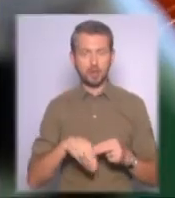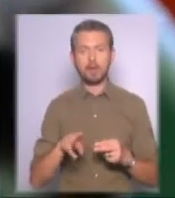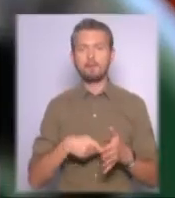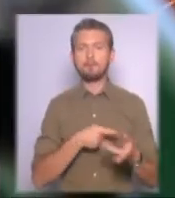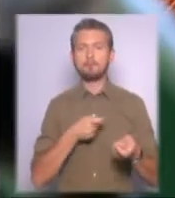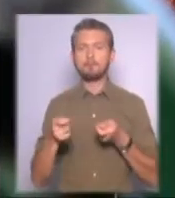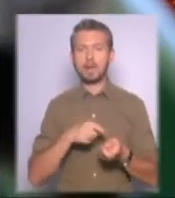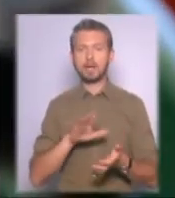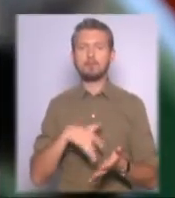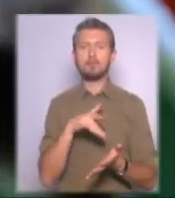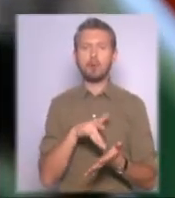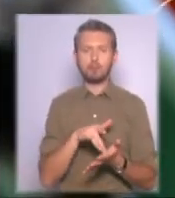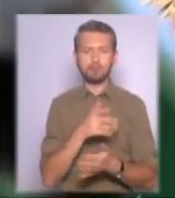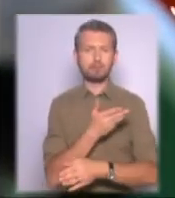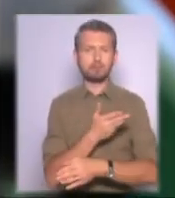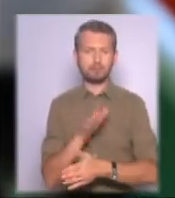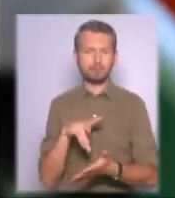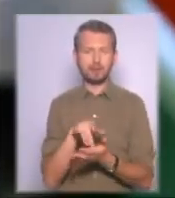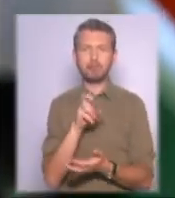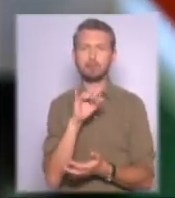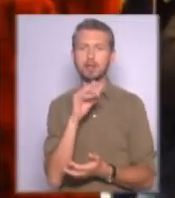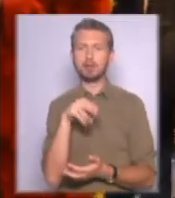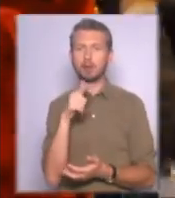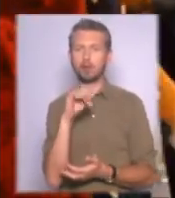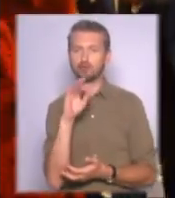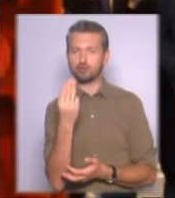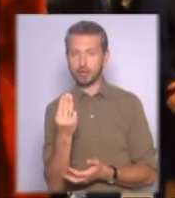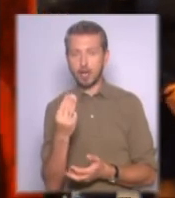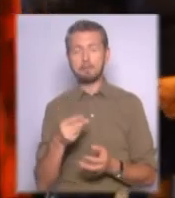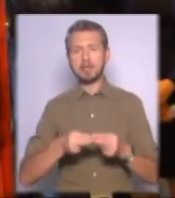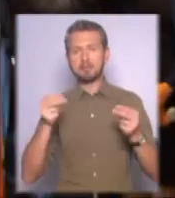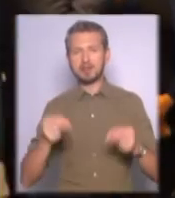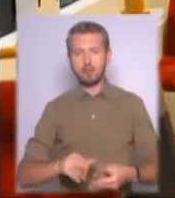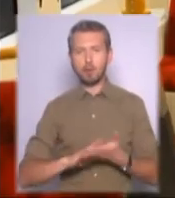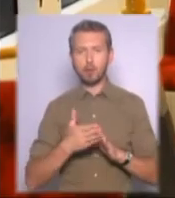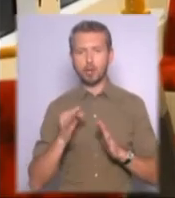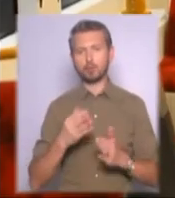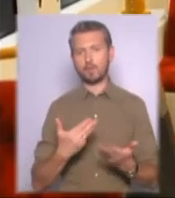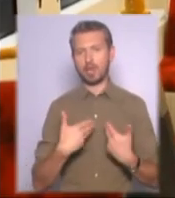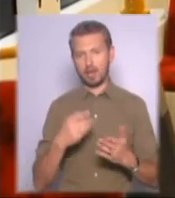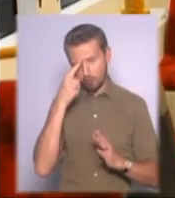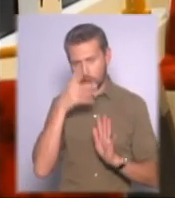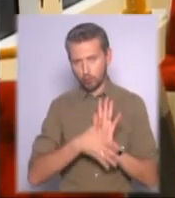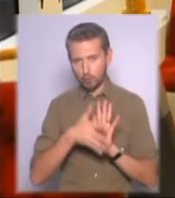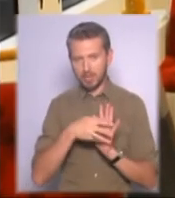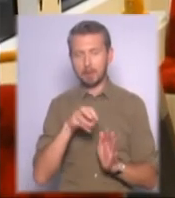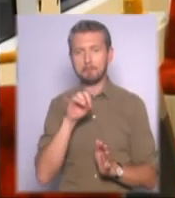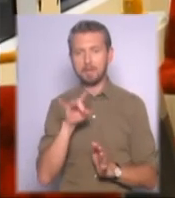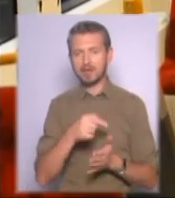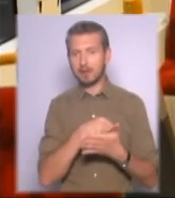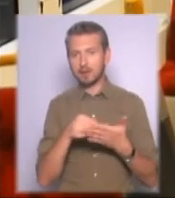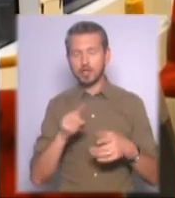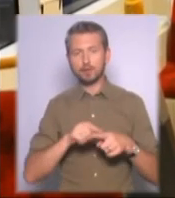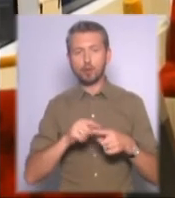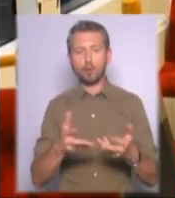міста Бидгощ Віталій Кличко підписав з керівництвом ПЕСа меморандум про взаєморозуміння. Мер зазначив, що незабаром ми отримаємо